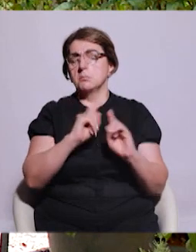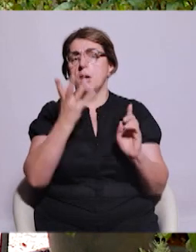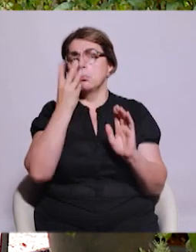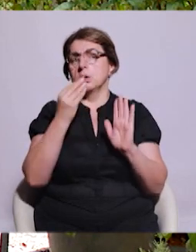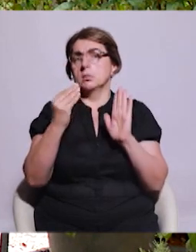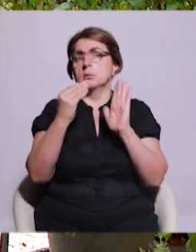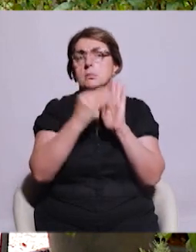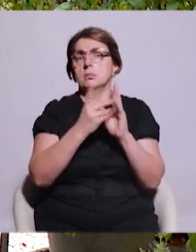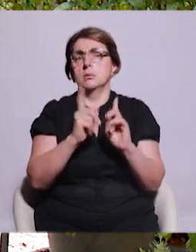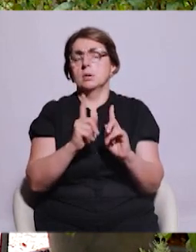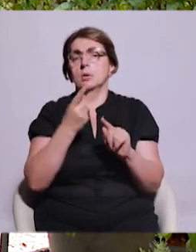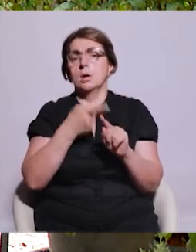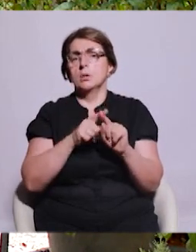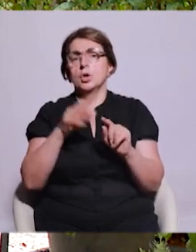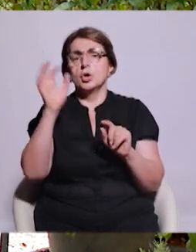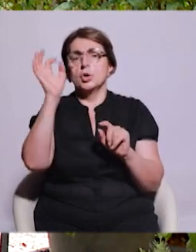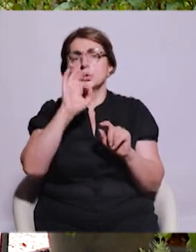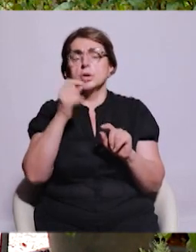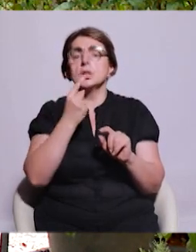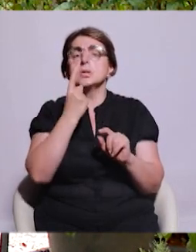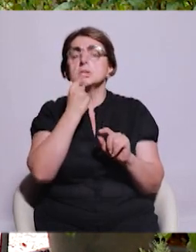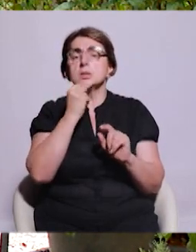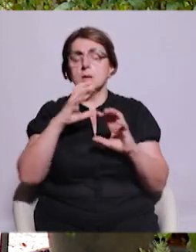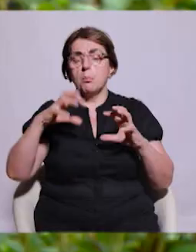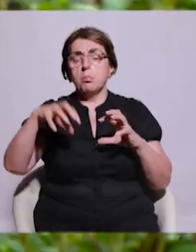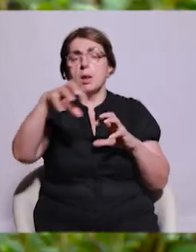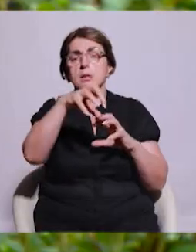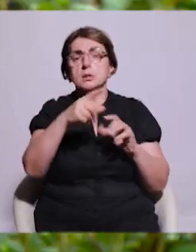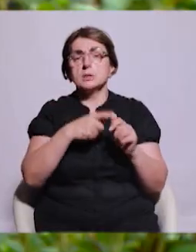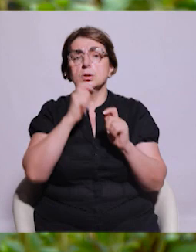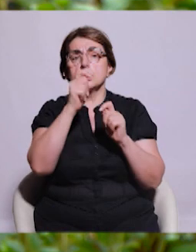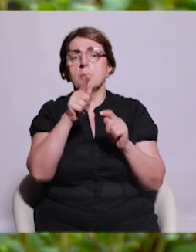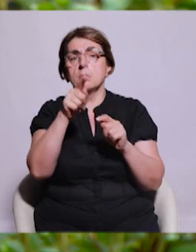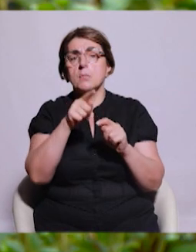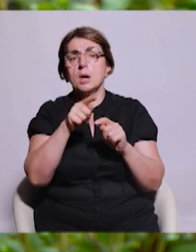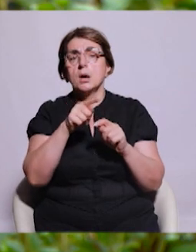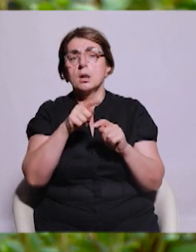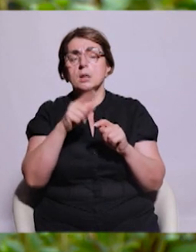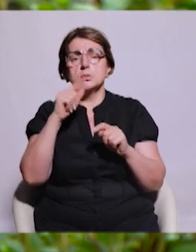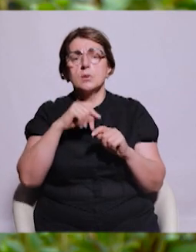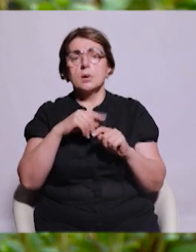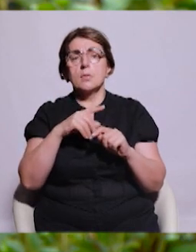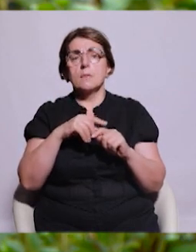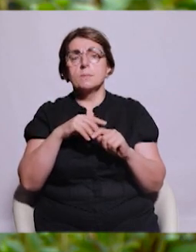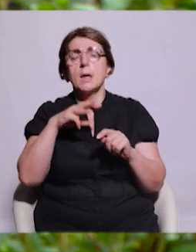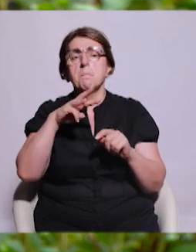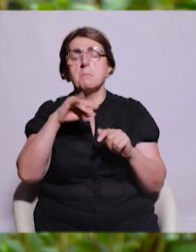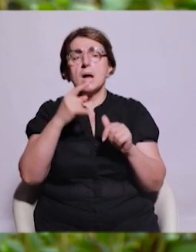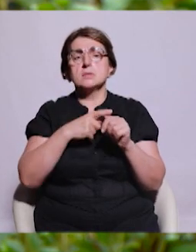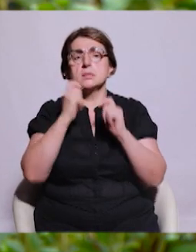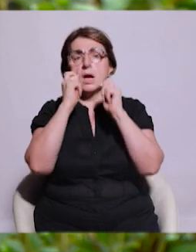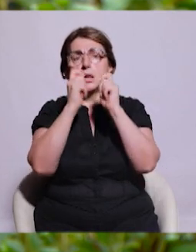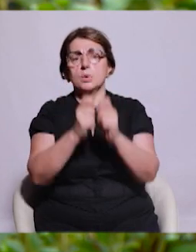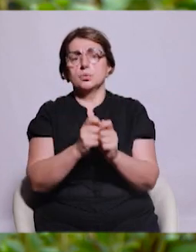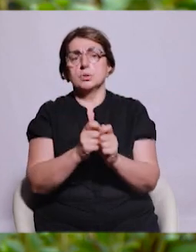უჩვეულო შეფერილობის გამო ხშირად წითელ პლანეტასაც კი უწოდებენ. მარსს ძველი რომაული ღმერთის მარსის